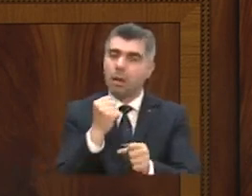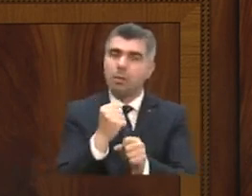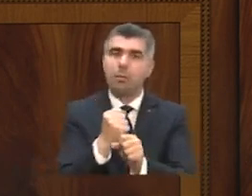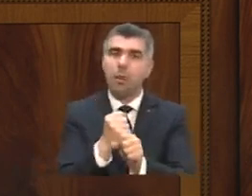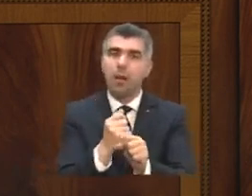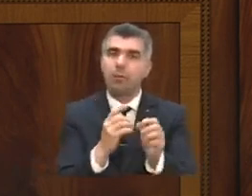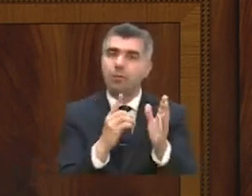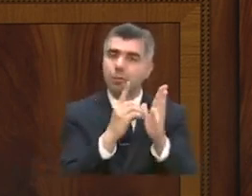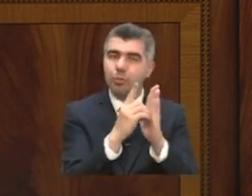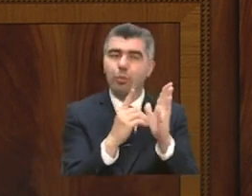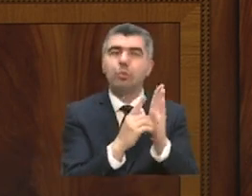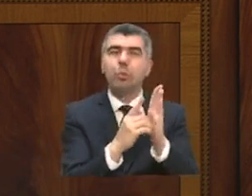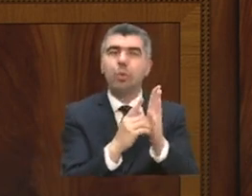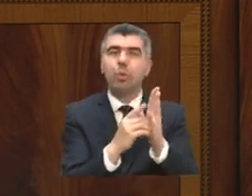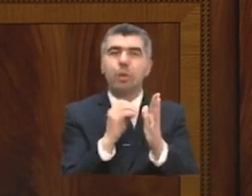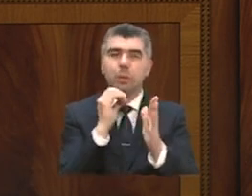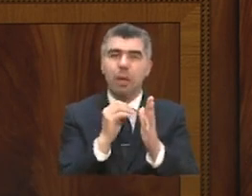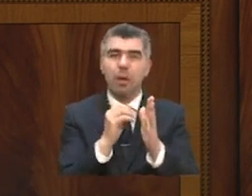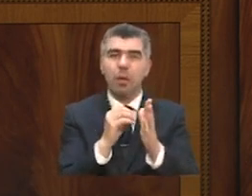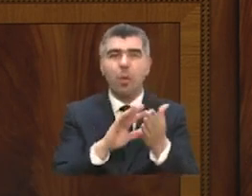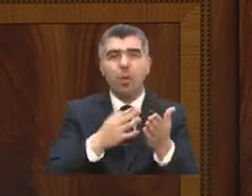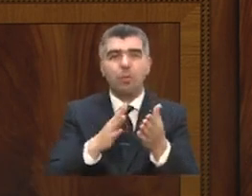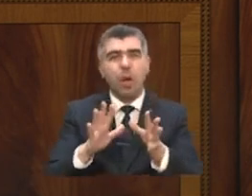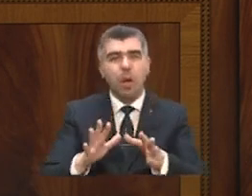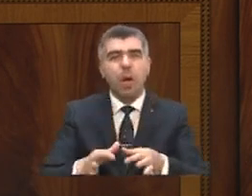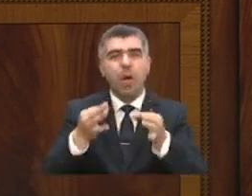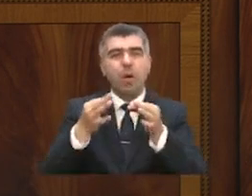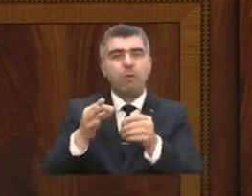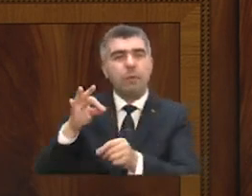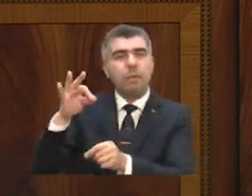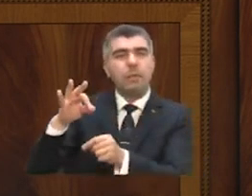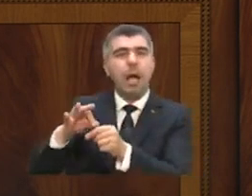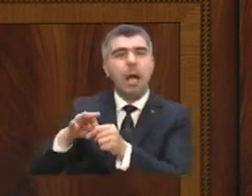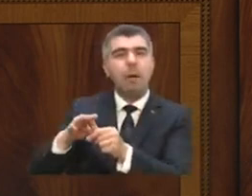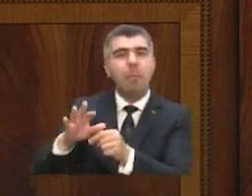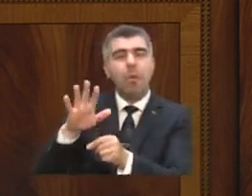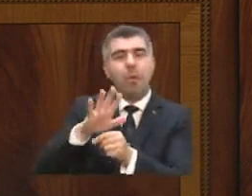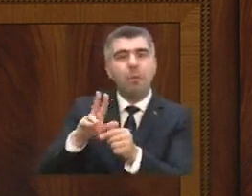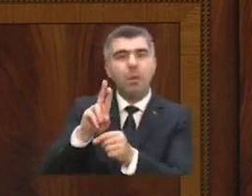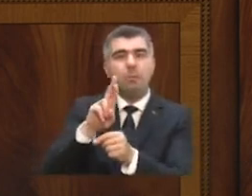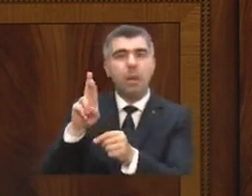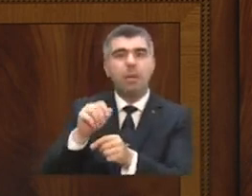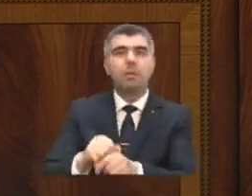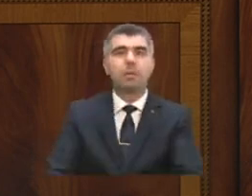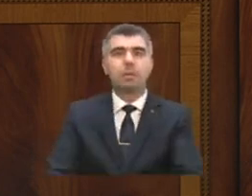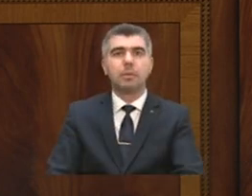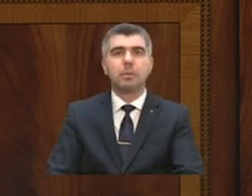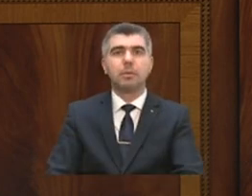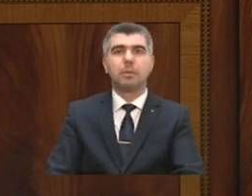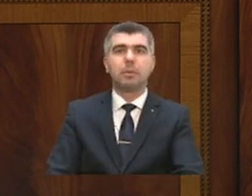الذي جئنا من أجله وحصلنا به على ثقة جلالة الملك نصره الله.